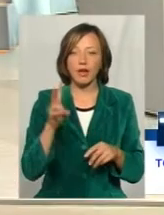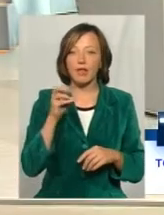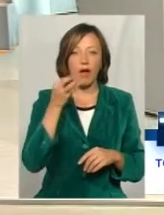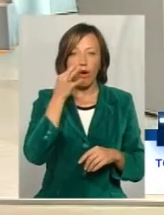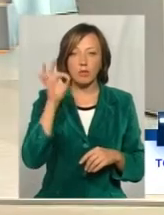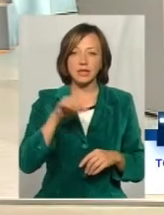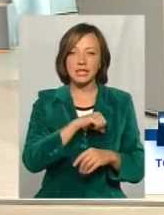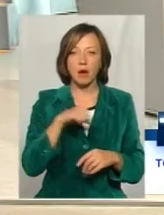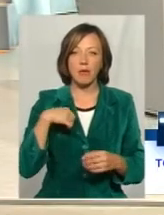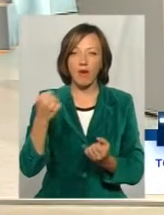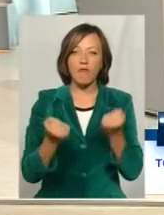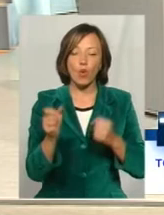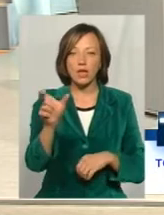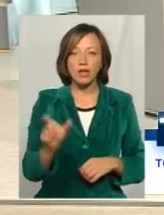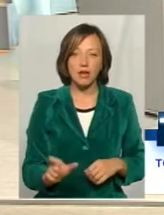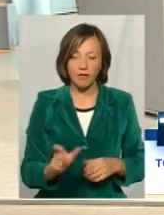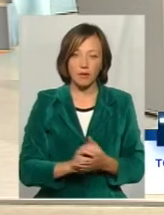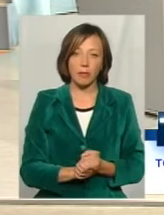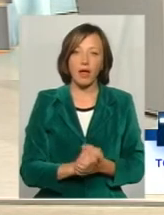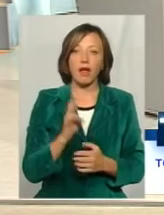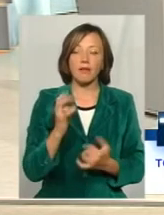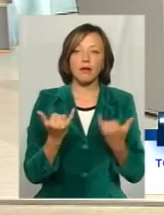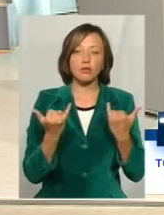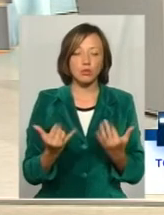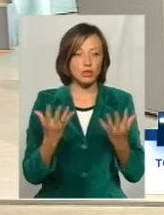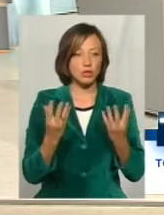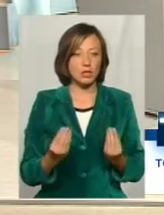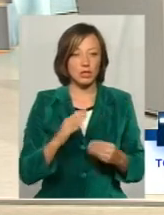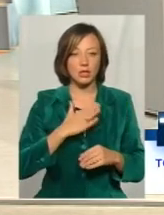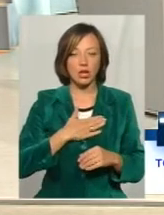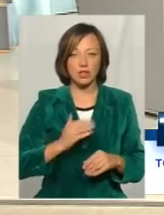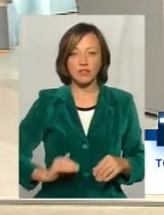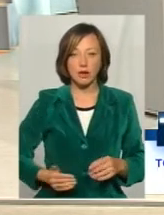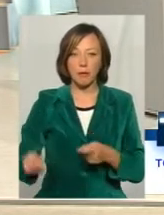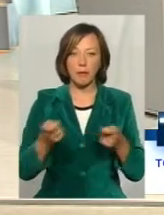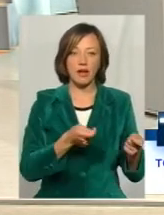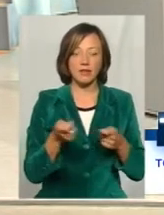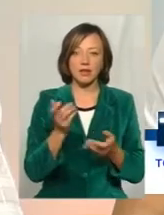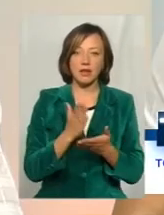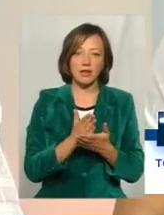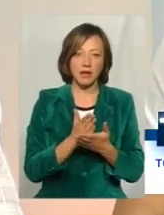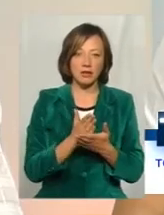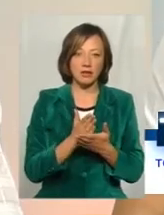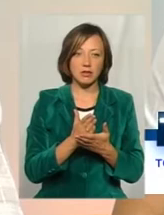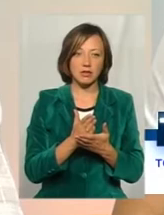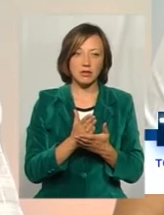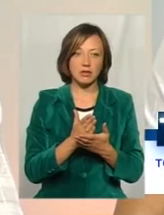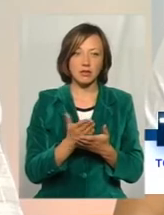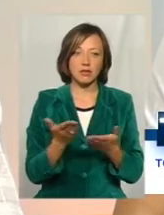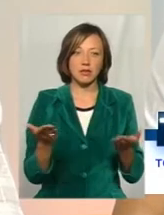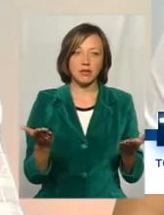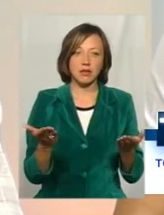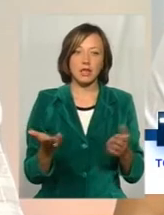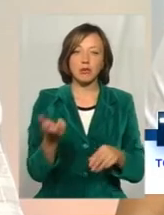некомпетентність самих водіїв. Ви розумієте, що на сьогоднішній день наші перевізники являються, скажімо так, досафами. Да? До них прийшов водій,